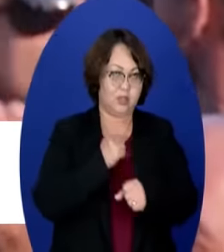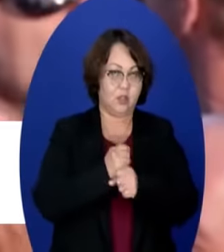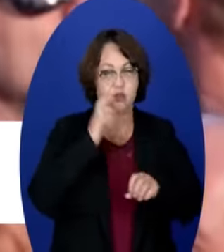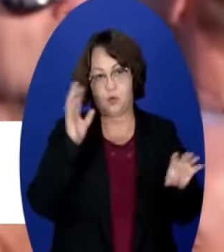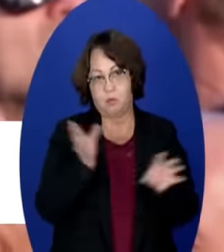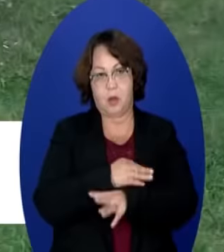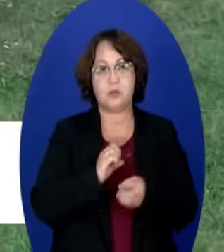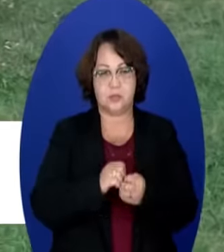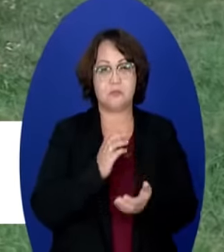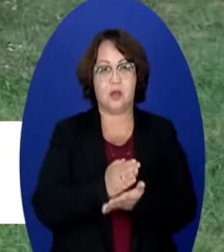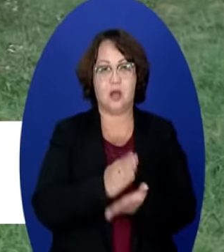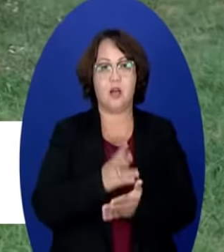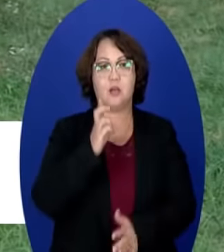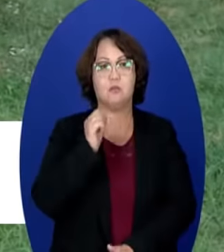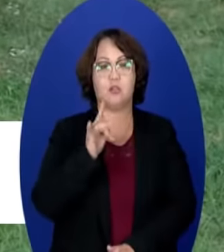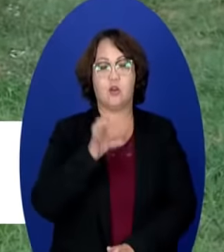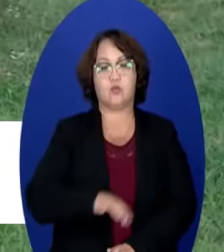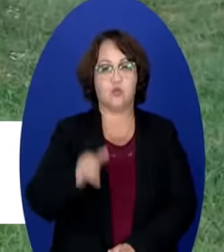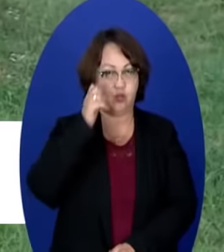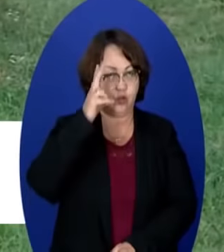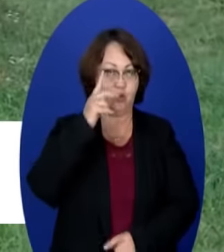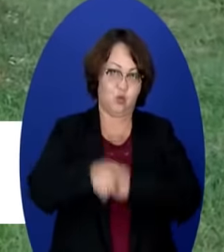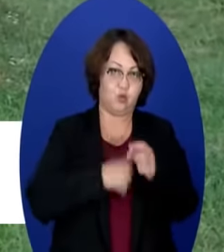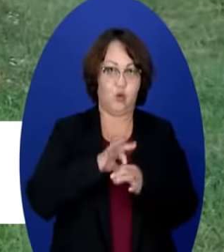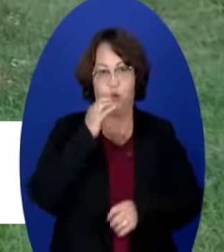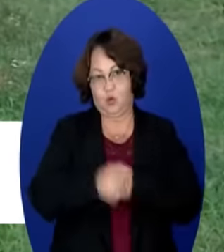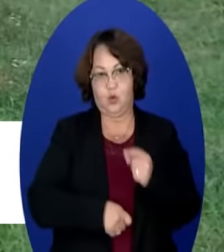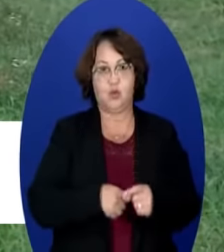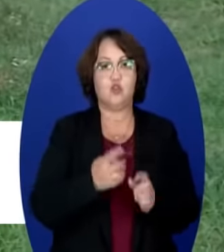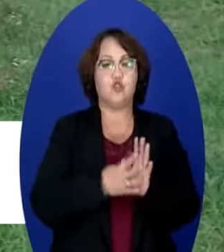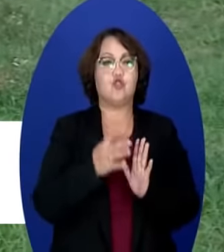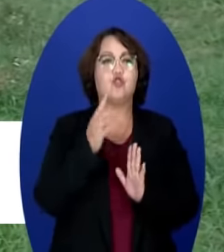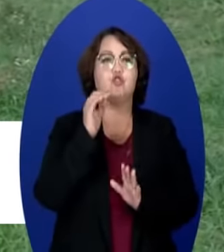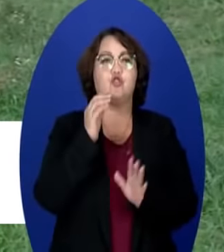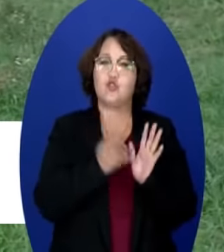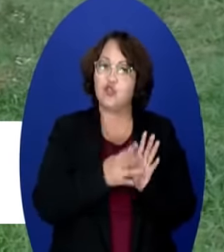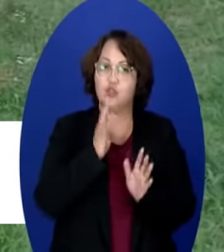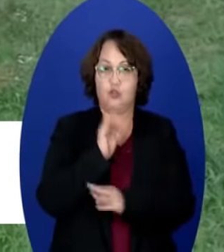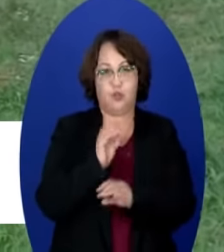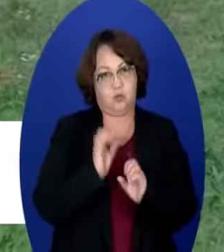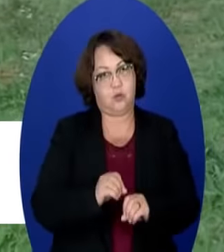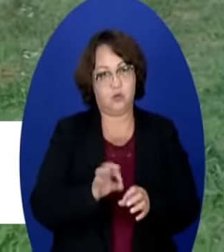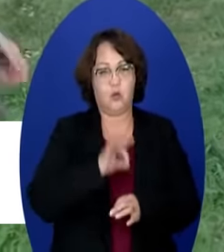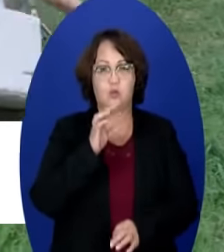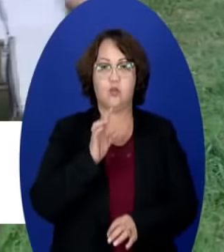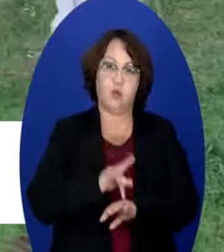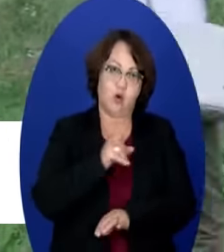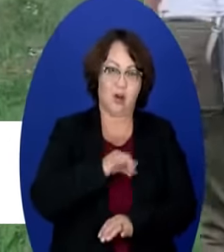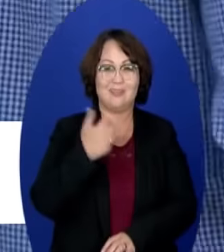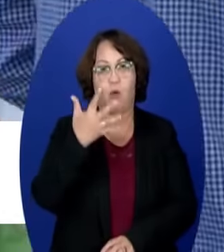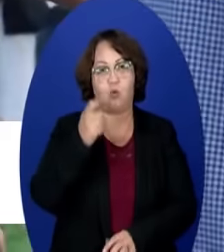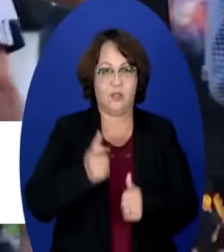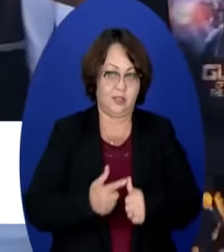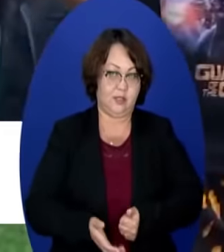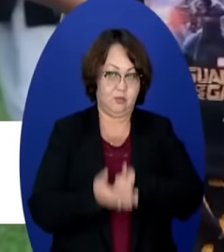зохион байгуулж байгаа юм байна. За Белорусийн ерөнхийлөгчийн сонгуулийн тухайд ирэх 9-ний өдөр болно. За тус улсын сонгуулийн төв хорооны 5 хүнийг нэр